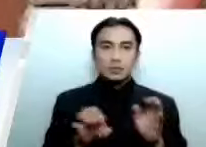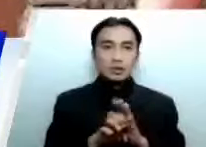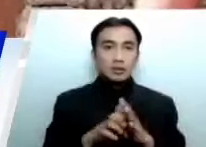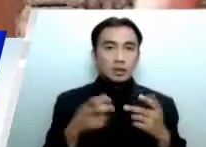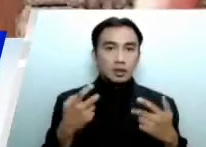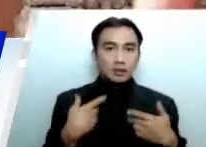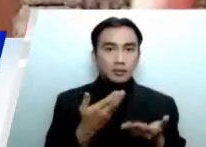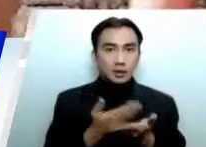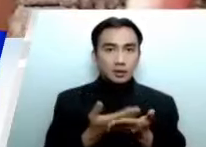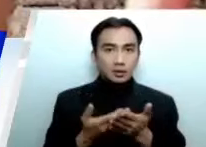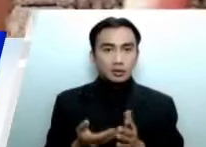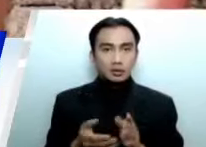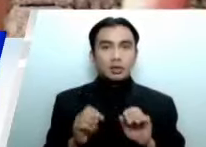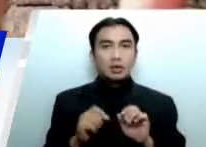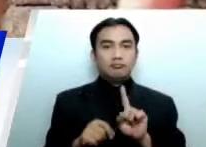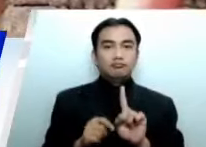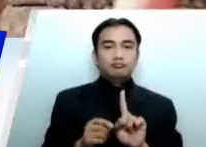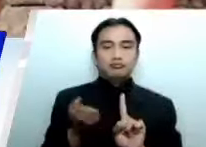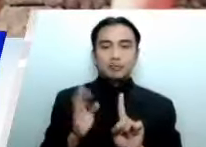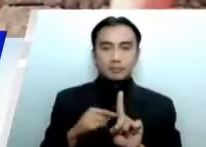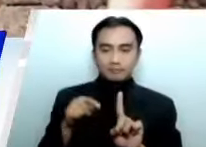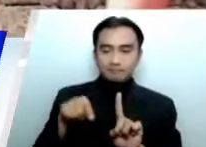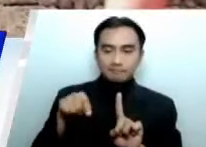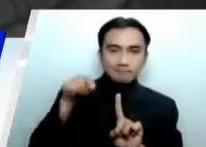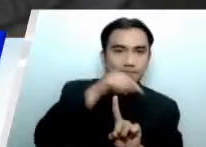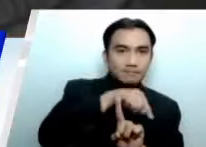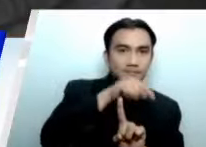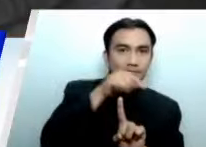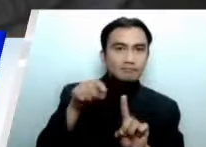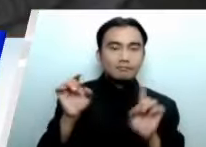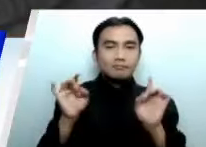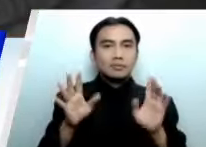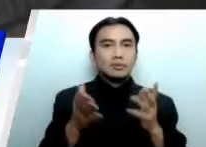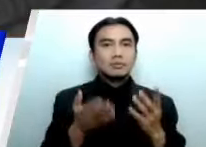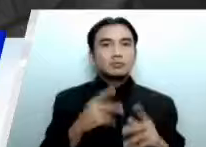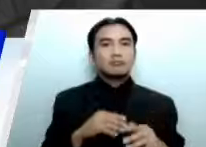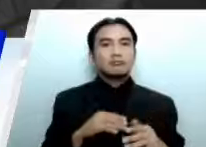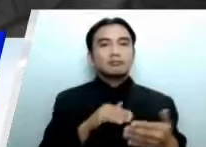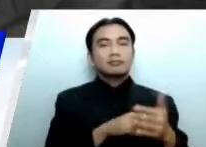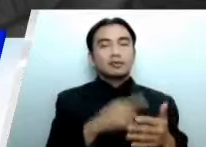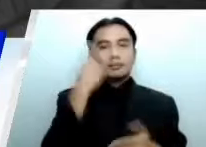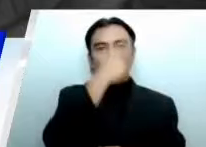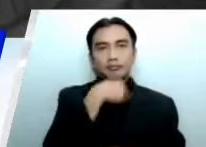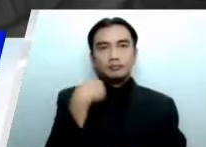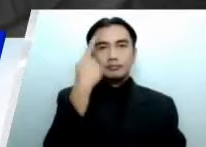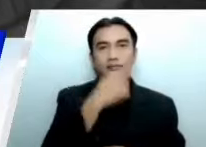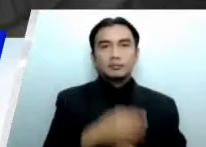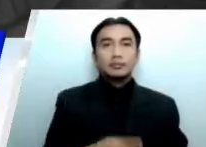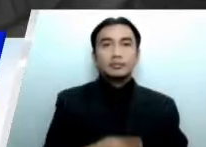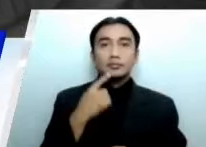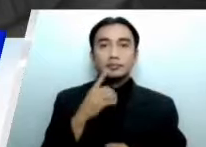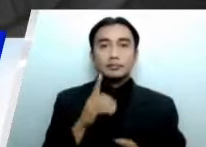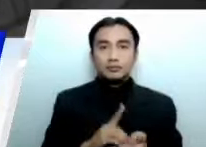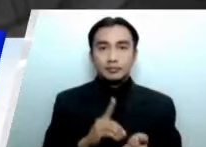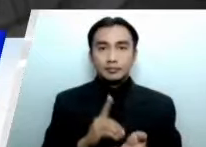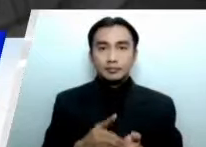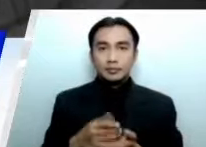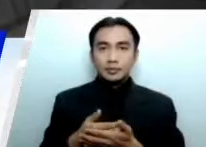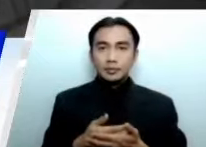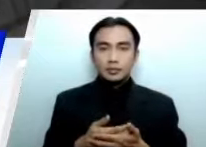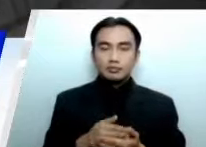kanya, ganun, baka niya sa mukha niya. Ayon sa isang pediatrician, hindi nire-rekomenda ang paggamit ng unan sa